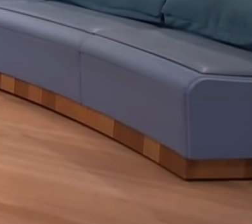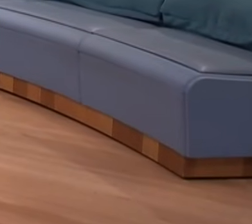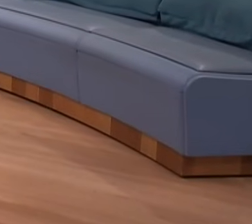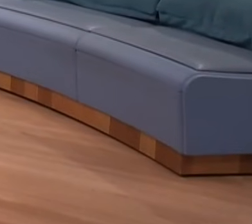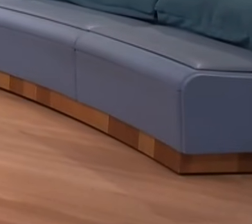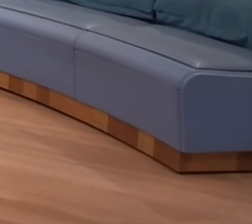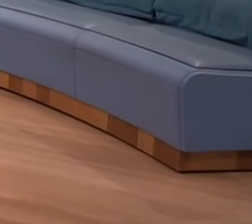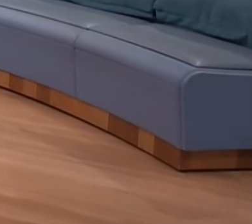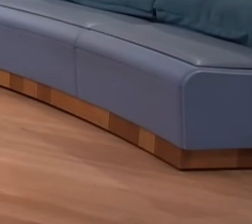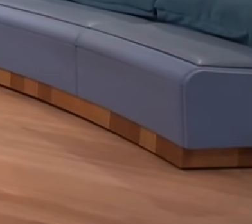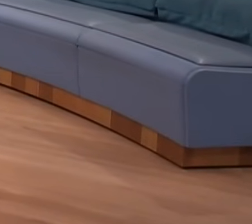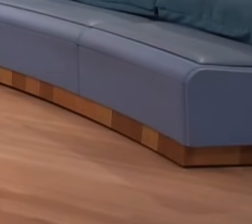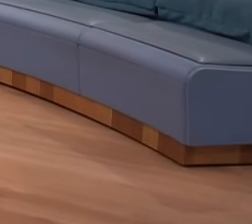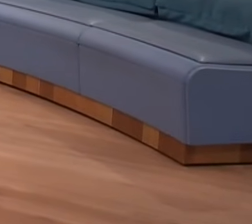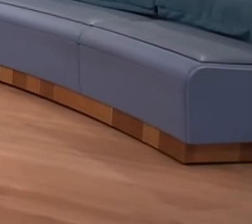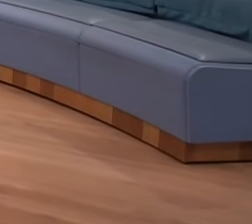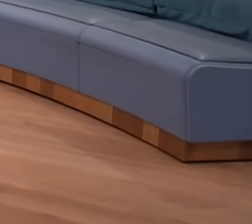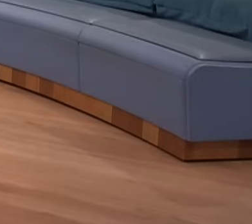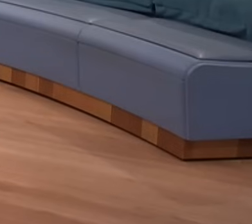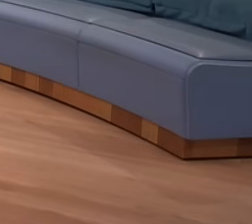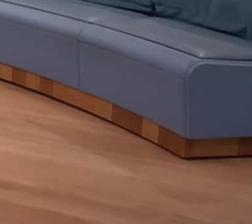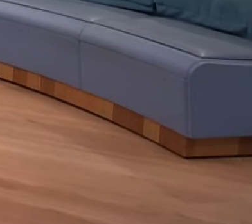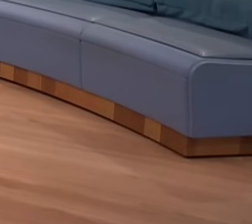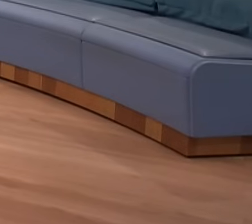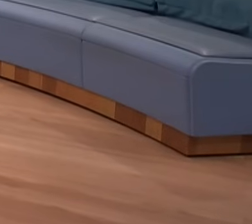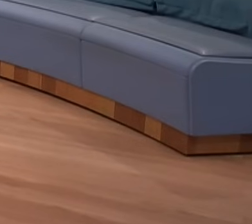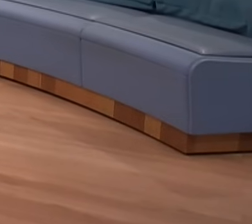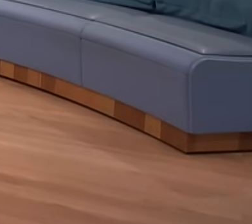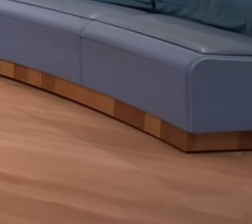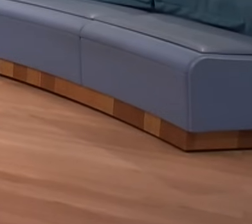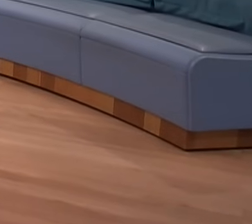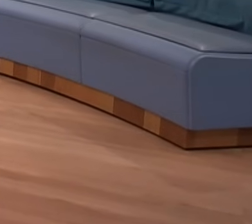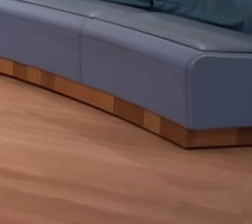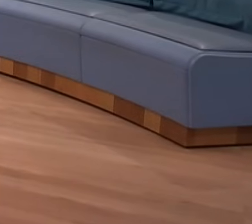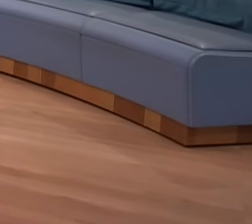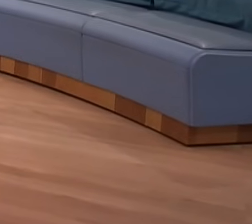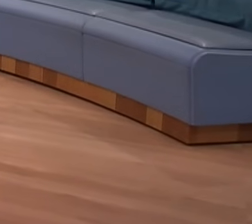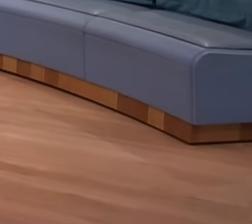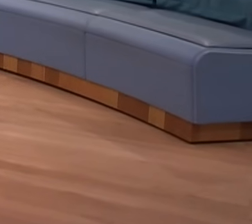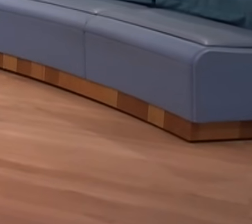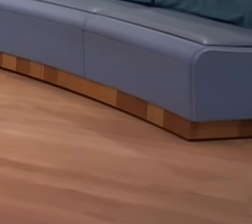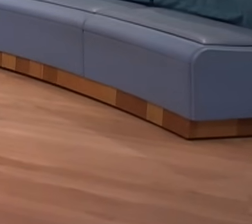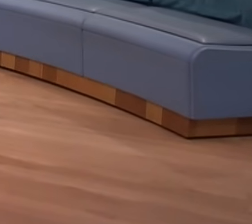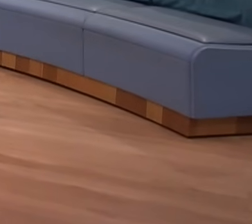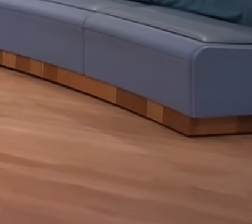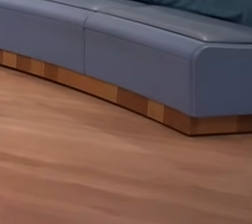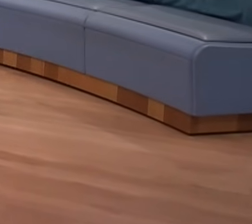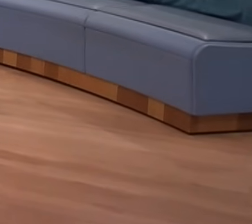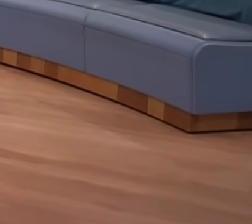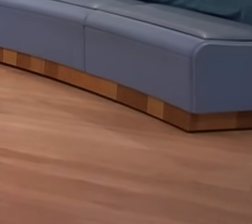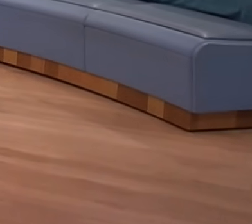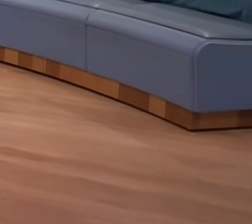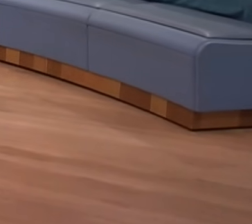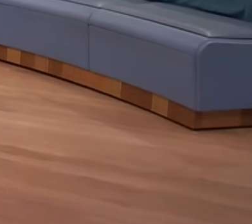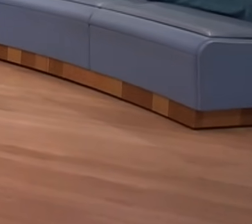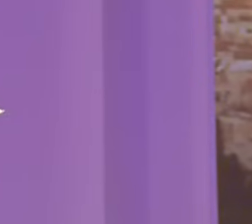Троице славимому. Ты бы есть заступление, победа и спасение уповающим на Тя. И Тебе славу воссылаем, Отцу и Сыну и